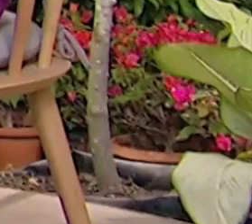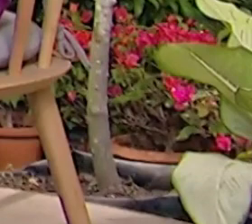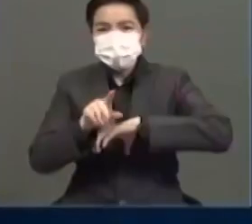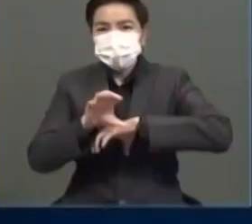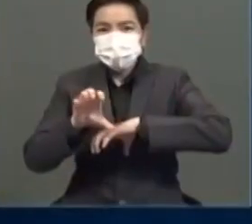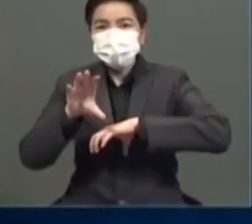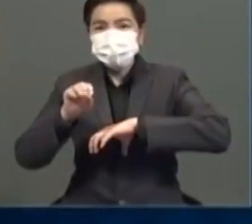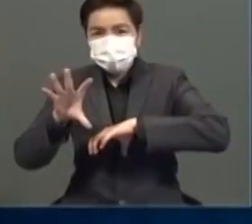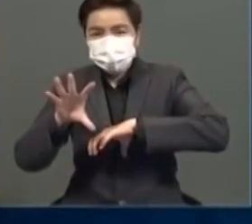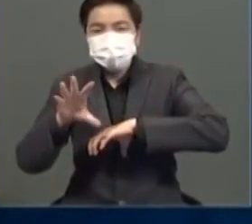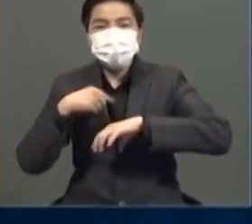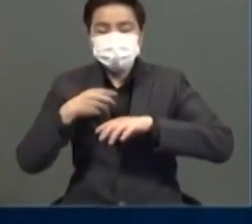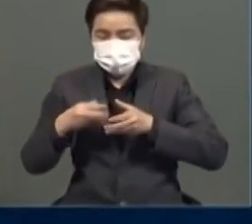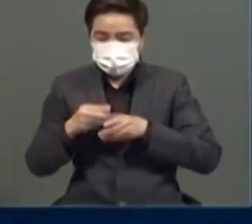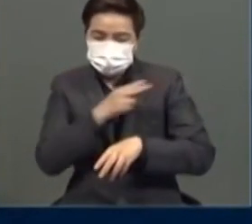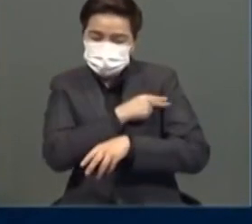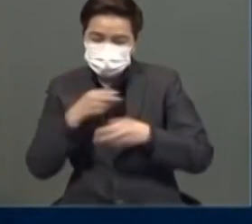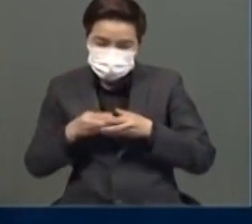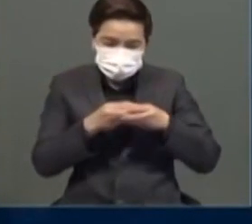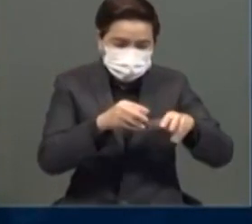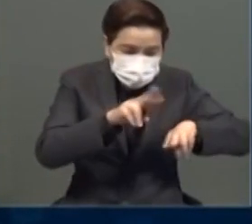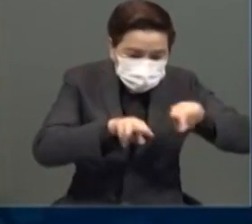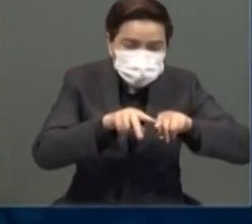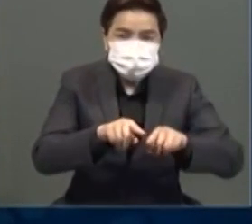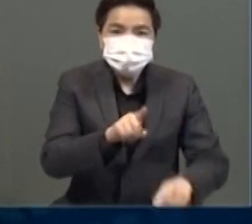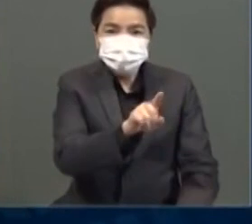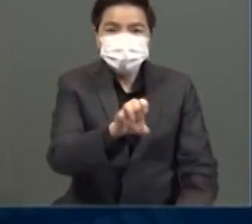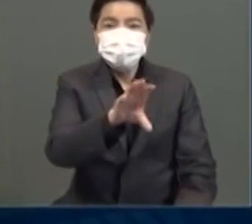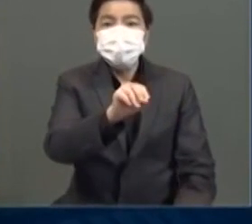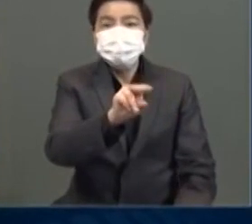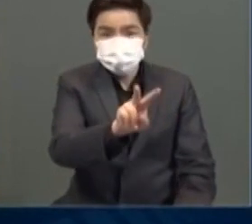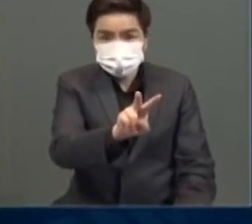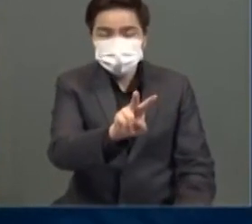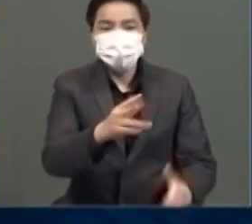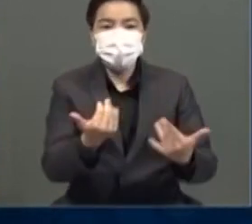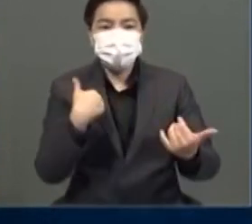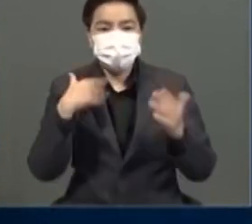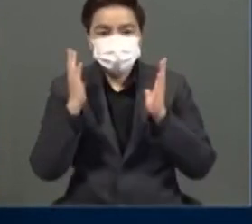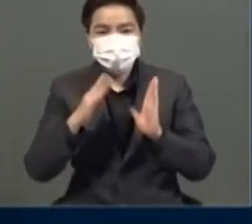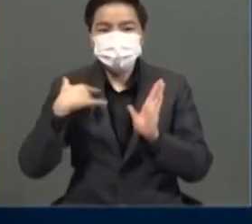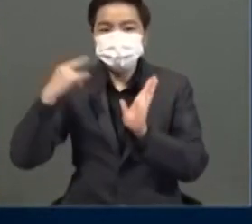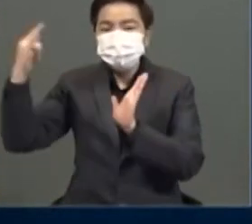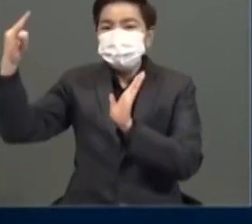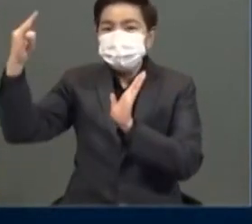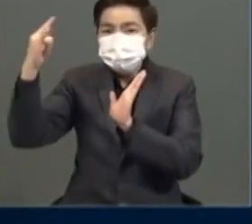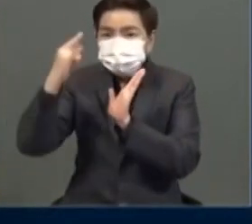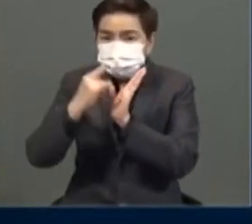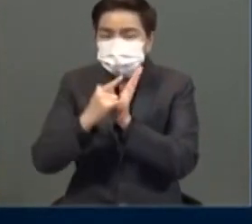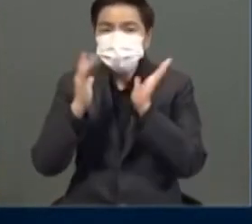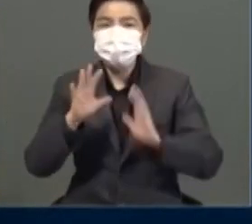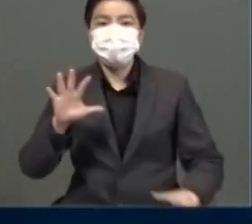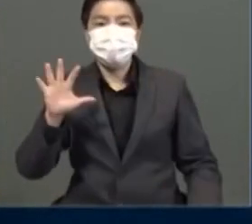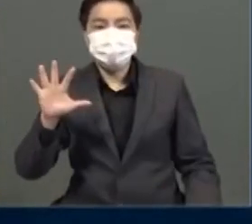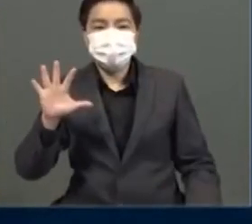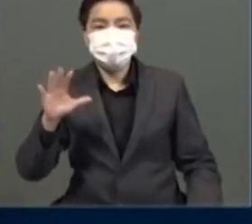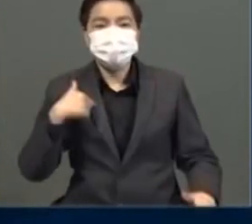ภิสมัยศรีรังสรรค์นะครับผู้ช่วยโฆษกศบค.นะครับได้แถลงข่าวประจำวันวันนี้ประเทศไทยพบผู้ป่